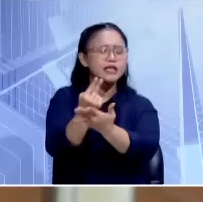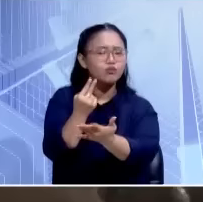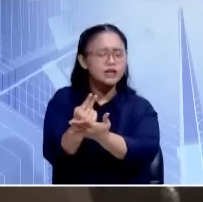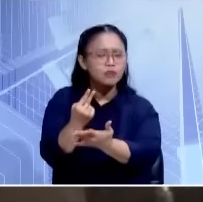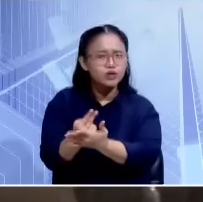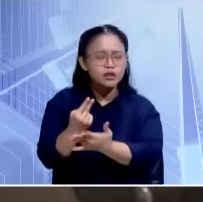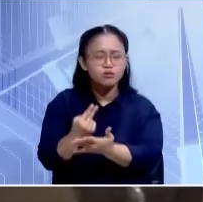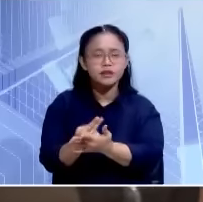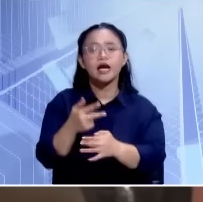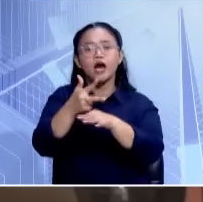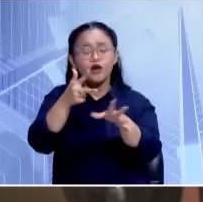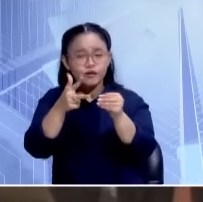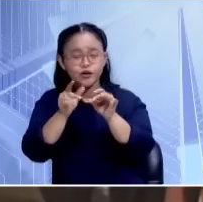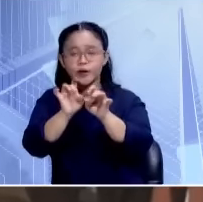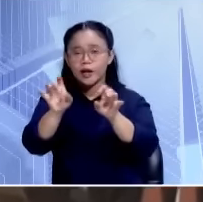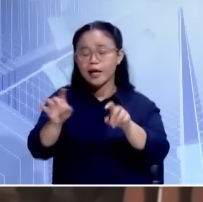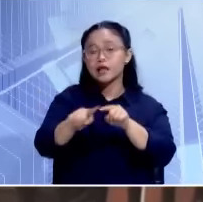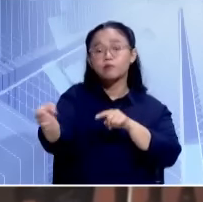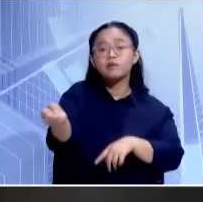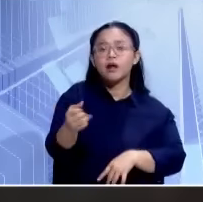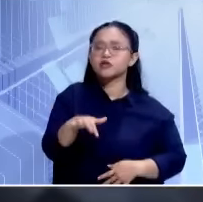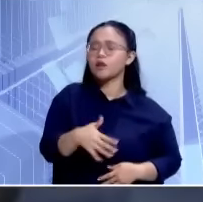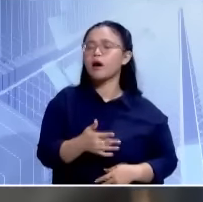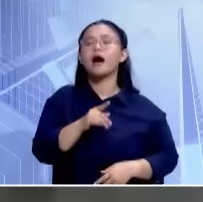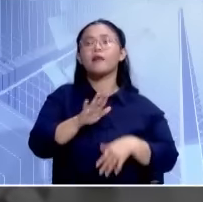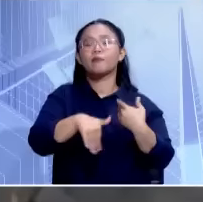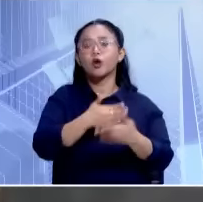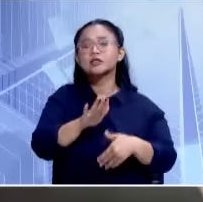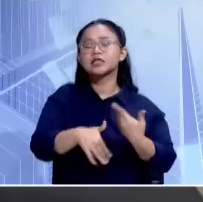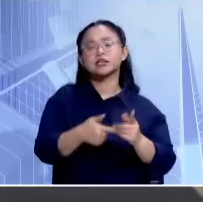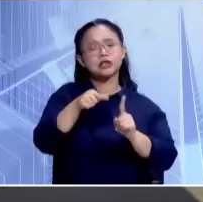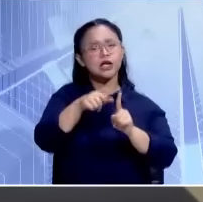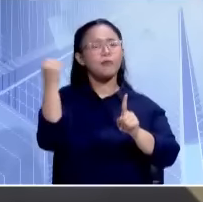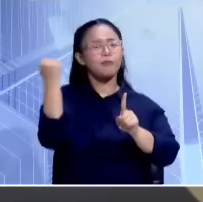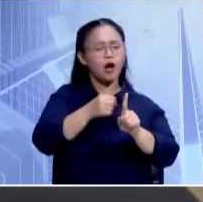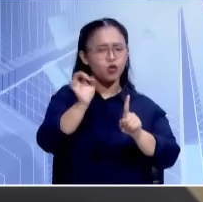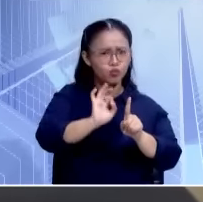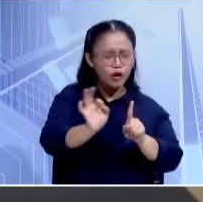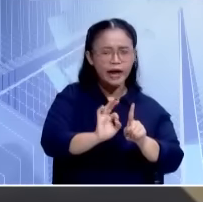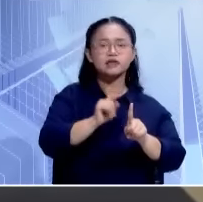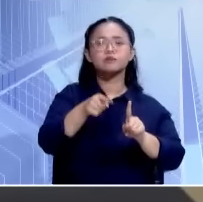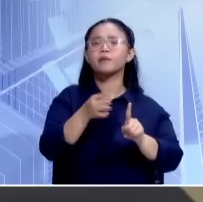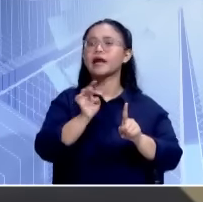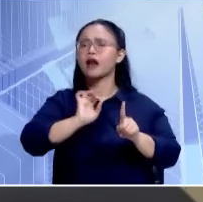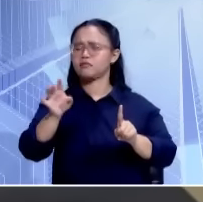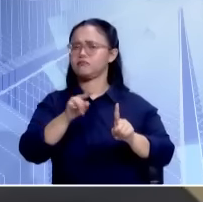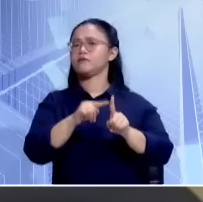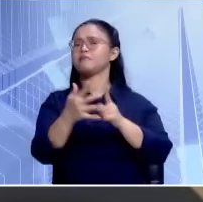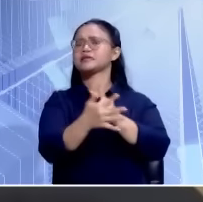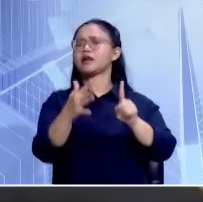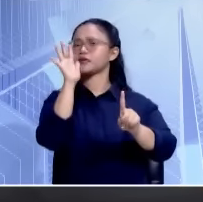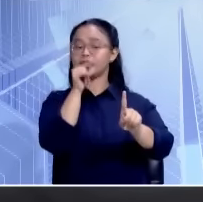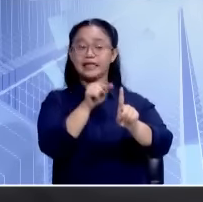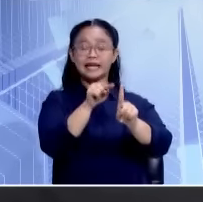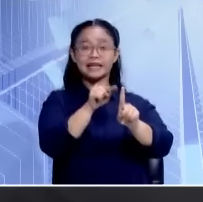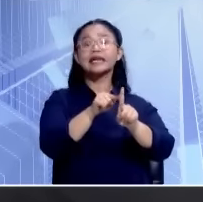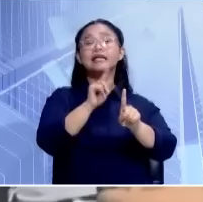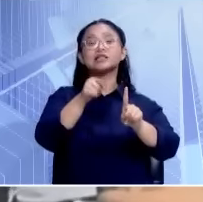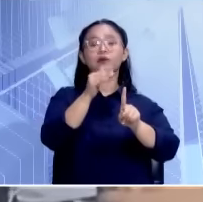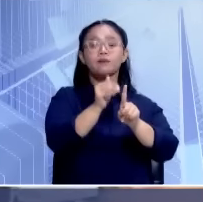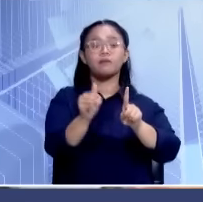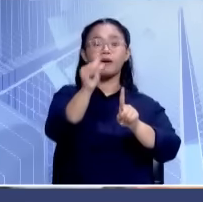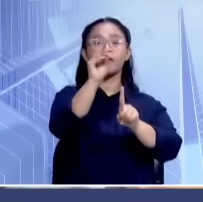meninggal bukan karena penganiayaan yang dilakukan Ronald. Kasus ini menarik perhatian masyarakat mengingat Ronald Tanur merupakan anak dari Edward